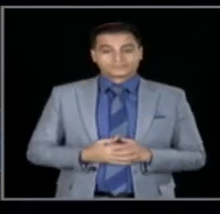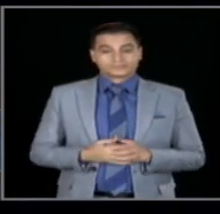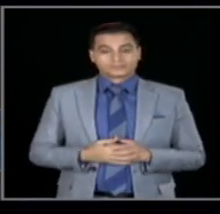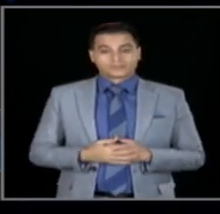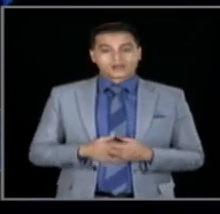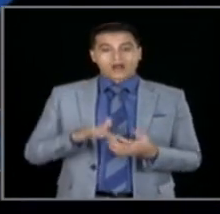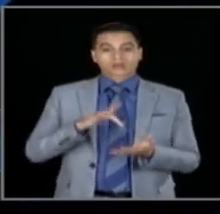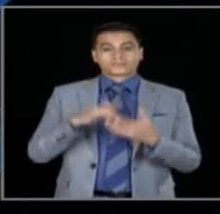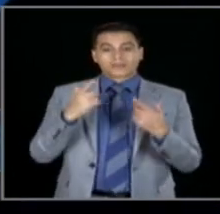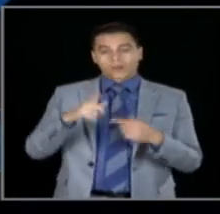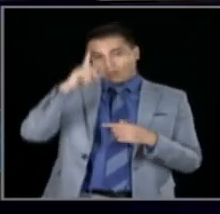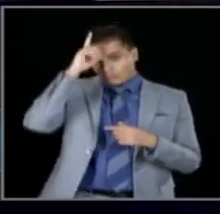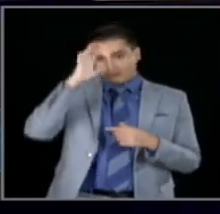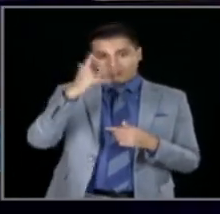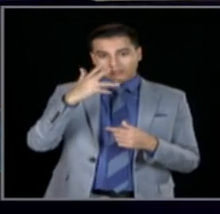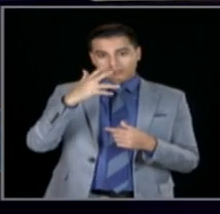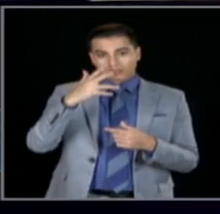ما هي عاصمه الاردن